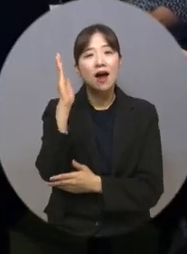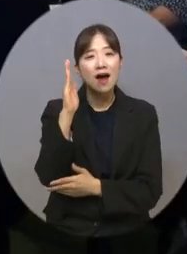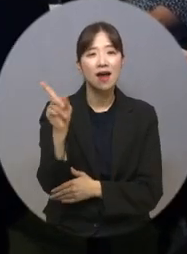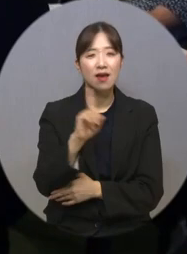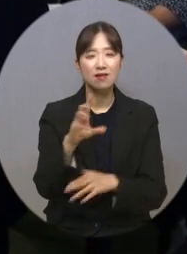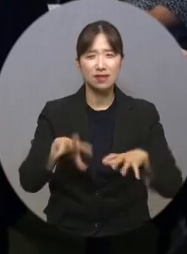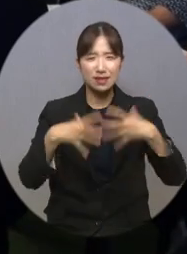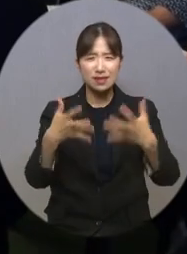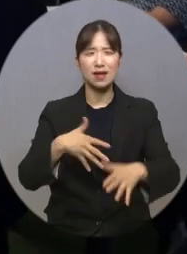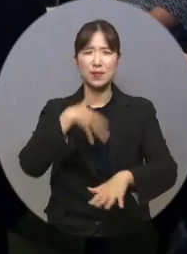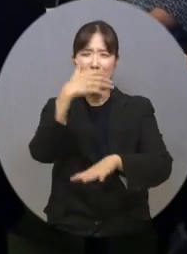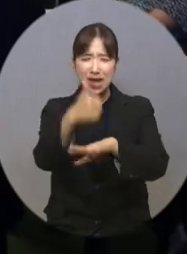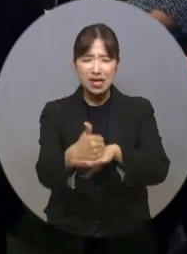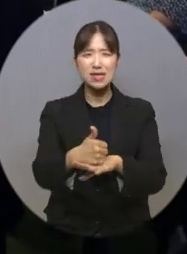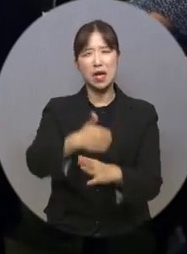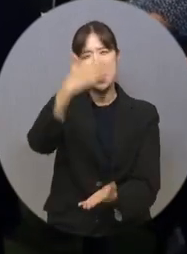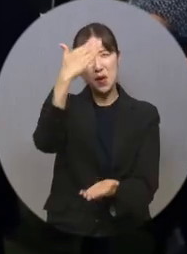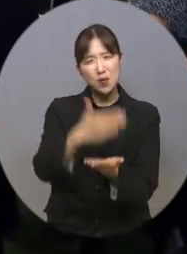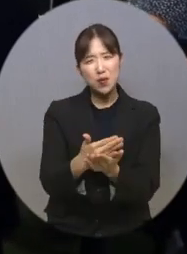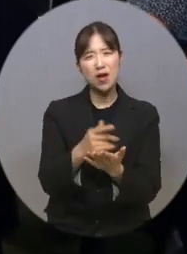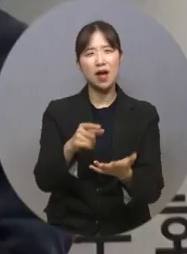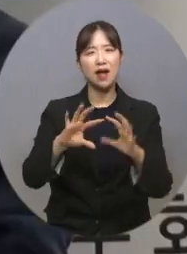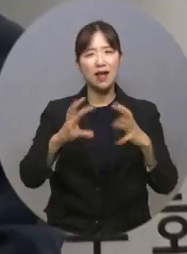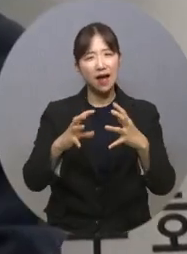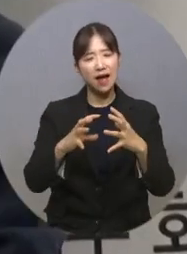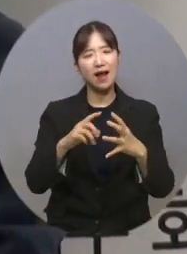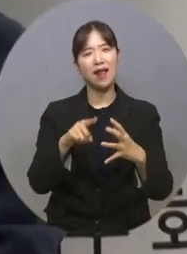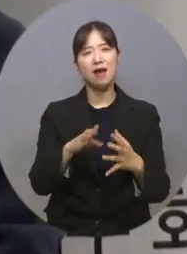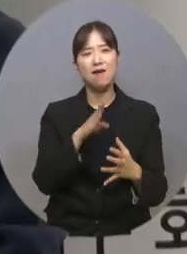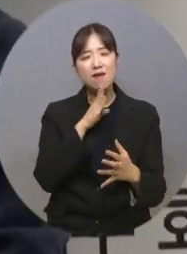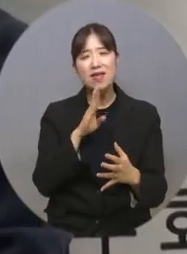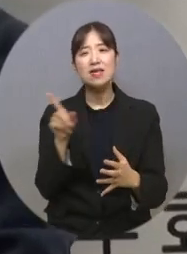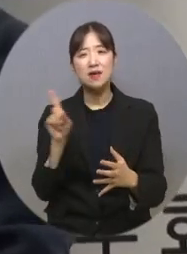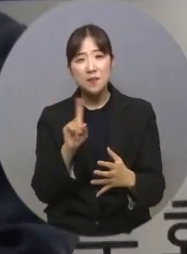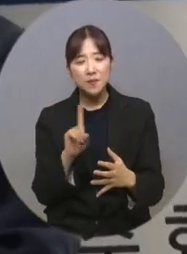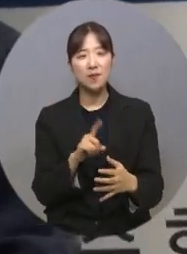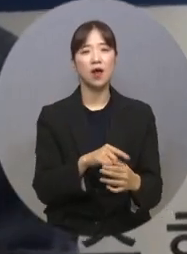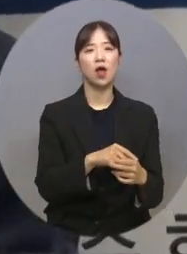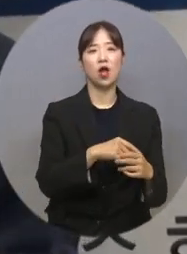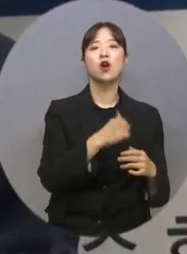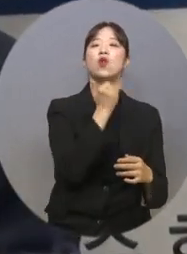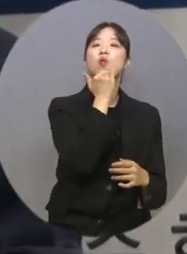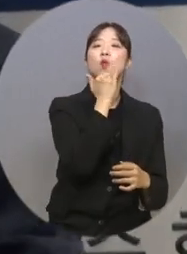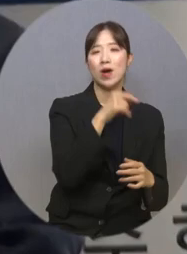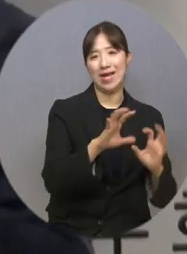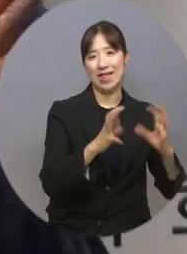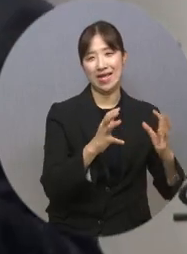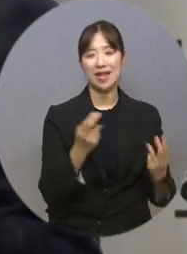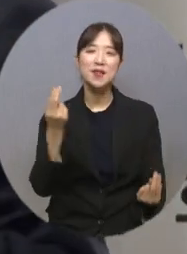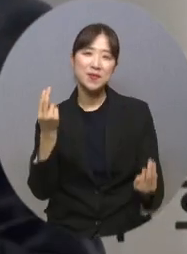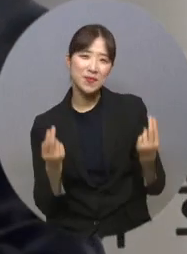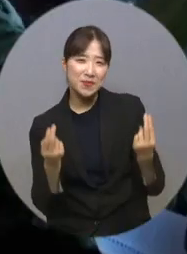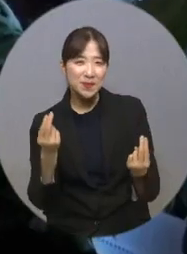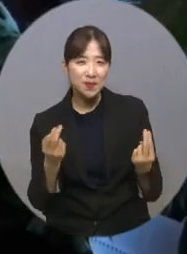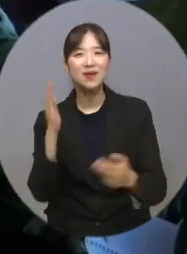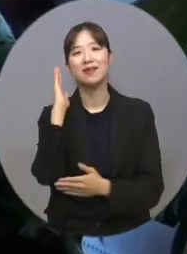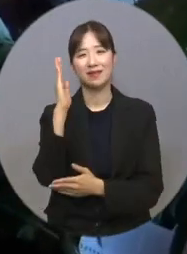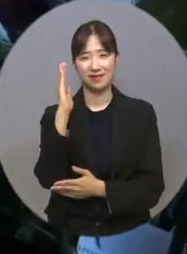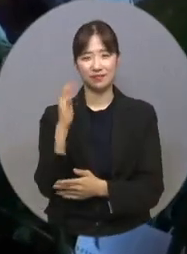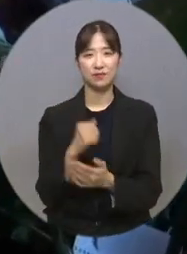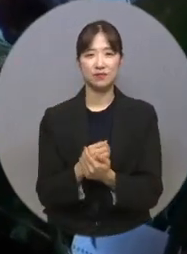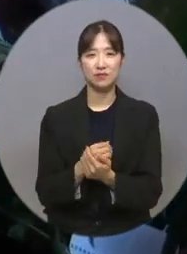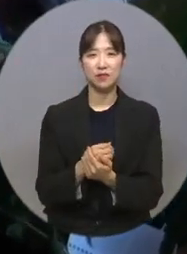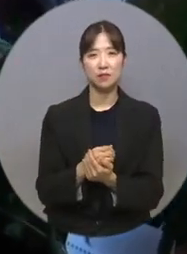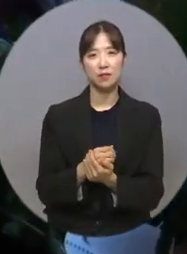지구상 마지막 분단 국가인 우리의 현실을 동독, 서독의 통일과 비교해보는 시간이었습니다.